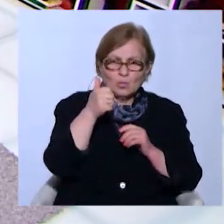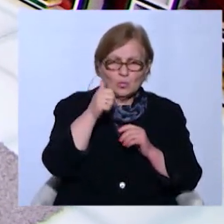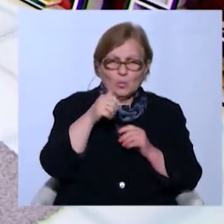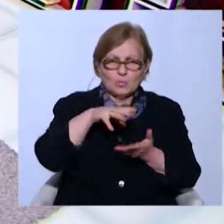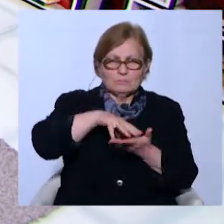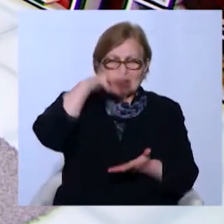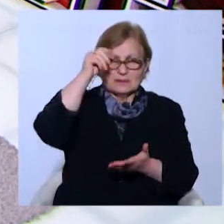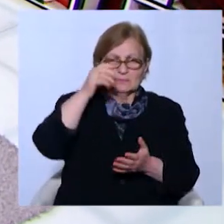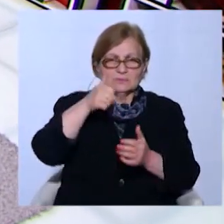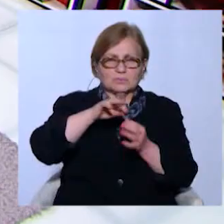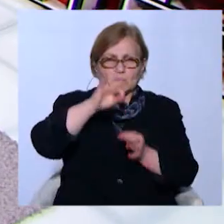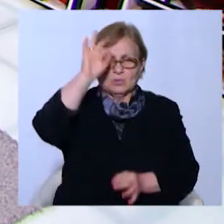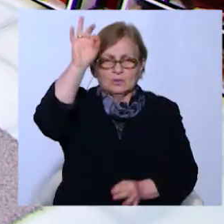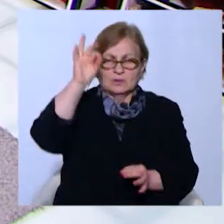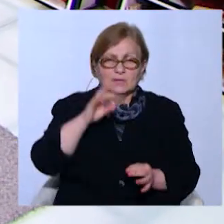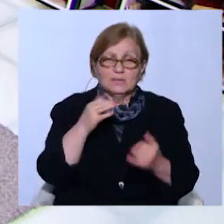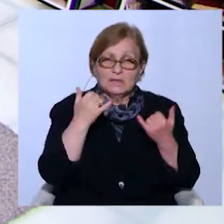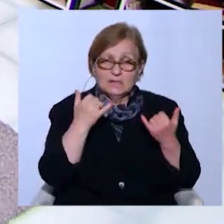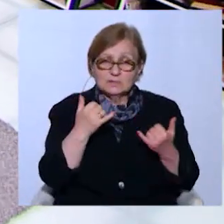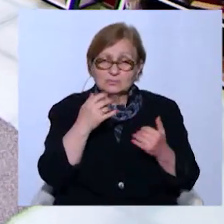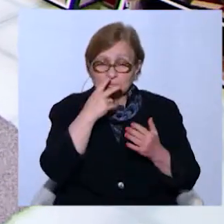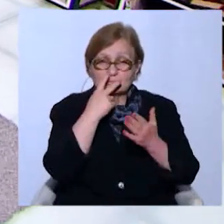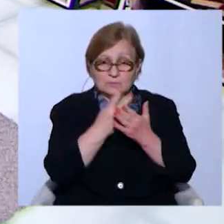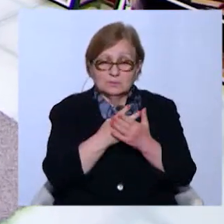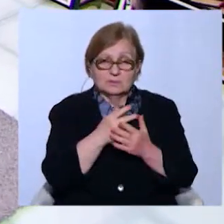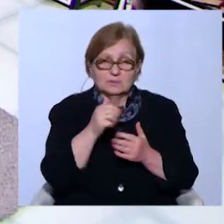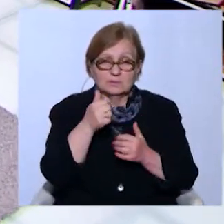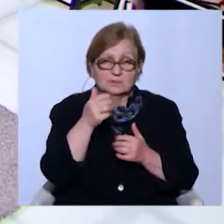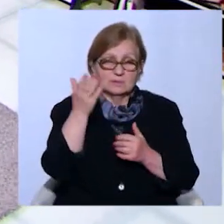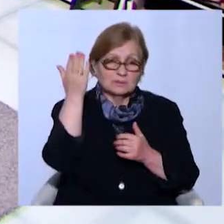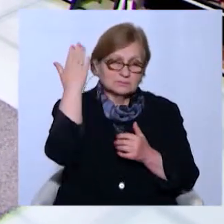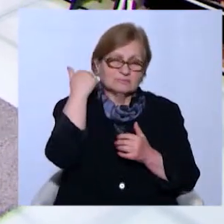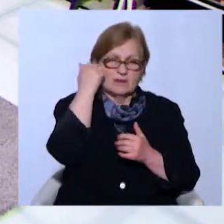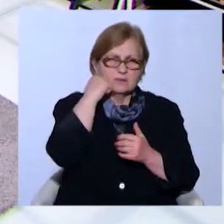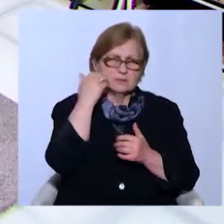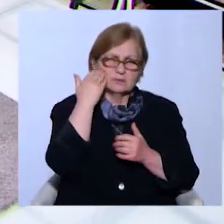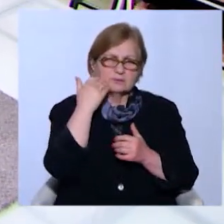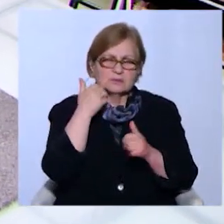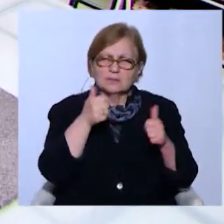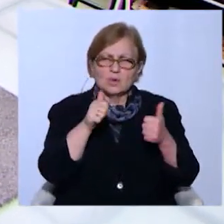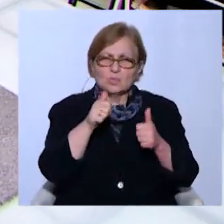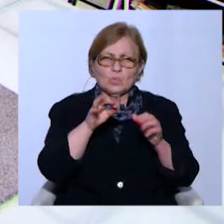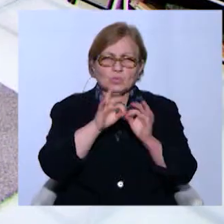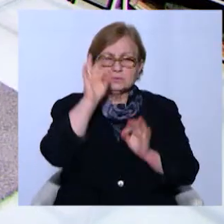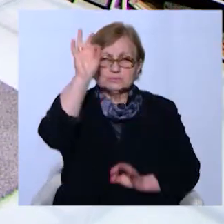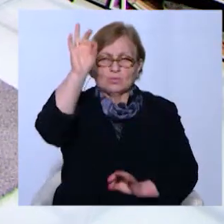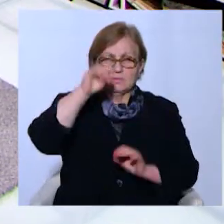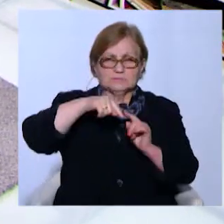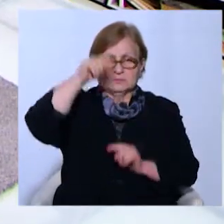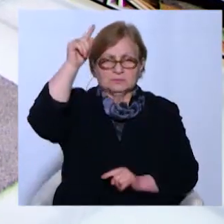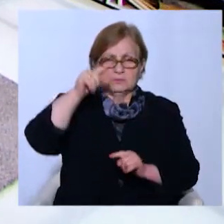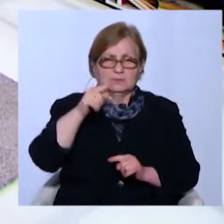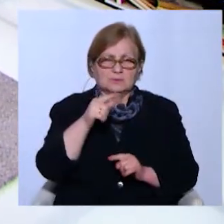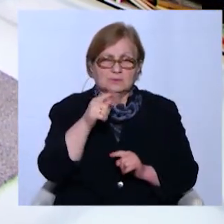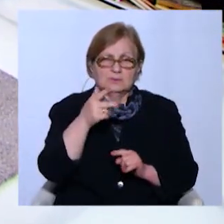პირამიდის სიმაღლის გაგება. დღევანდელი გაკვეთილის პირობებში ნახავთ, როგორ შეძლეს ძველად ეგვიპტეში გაეზომათ პირამიდის სიმაღლე, რაშიც